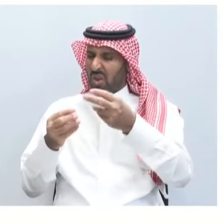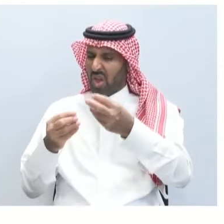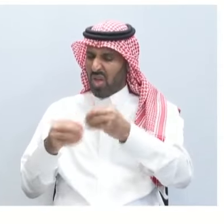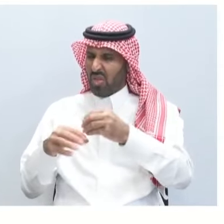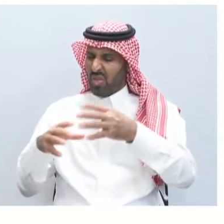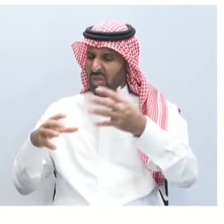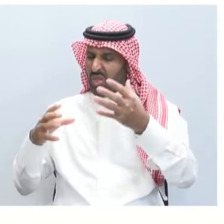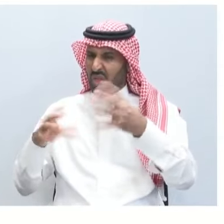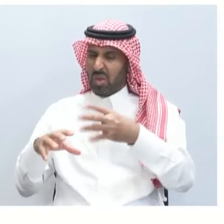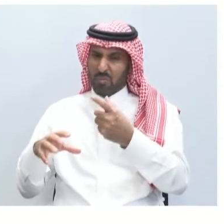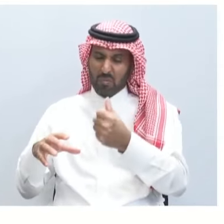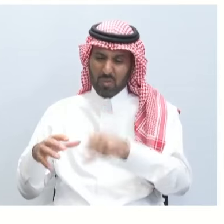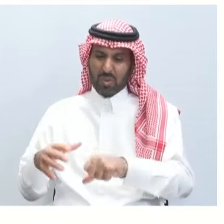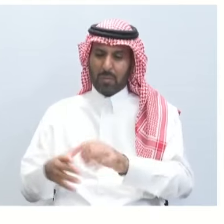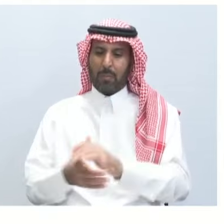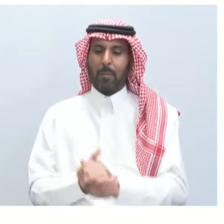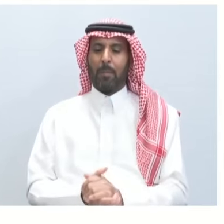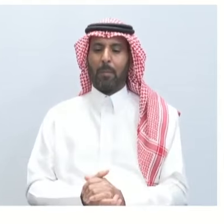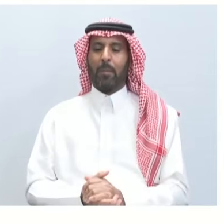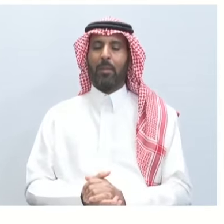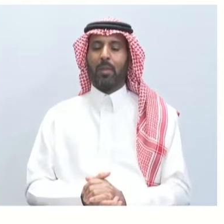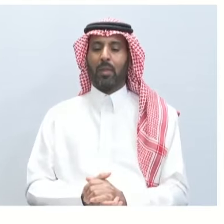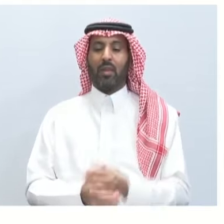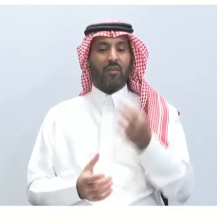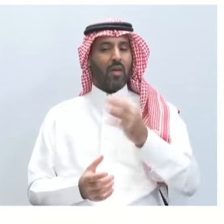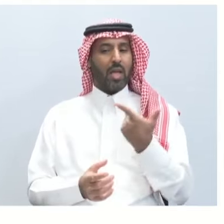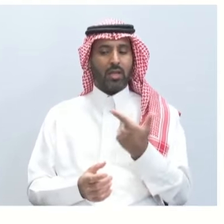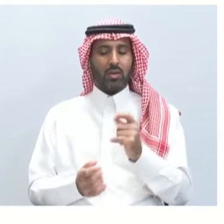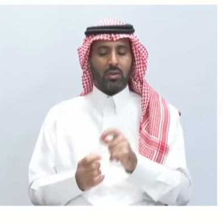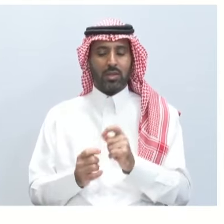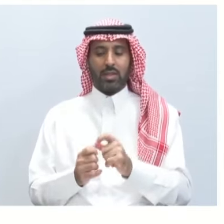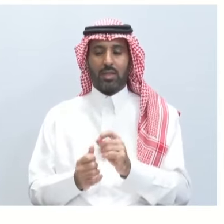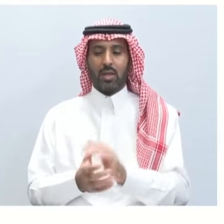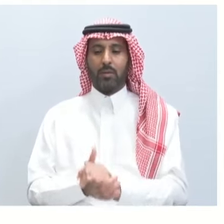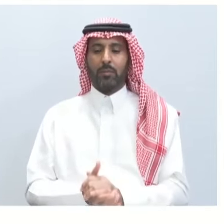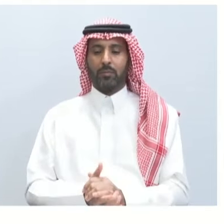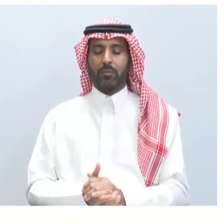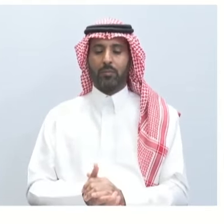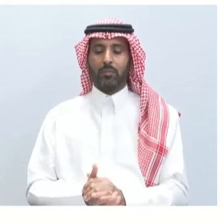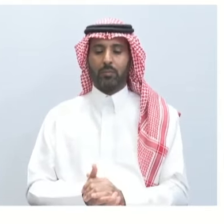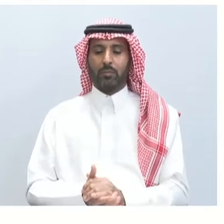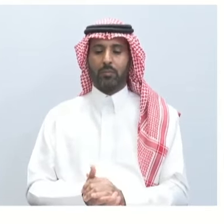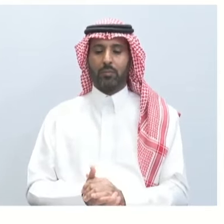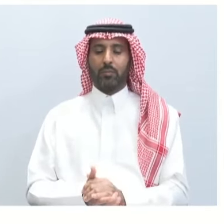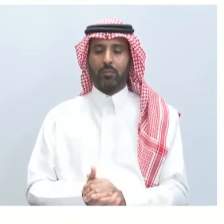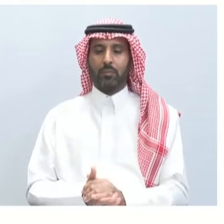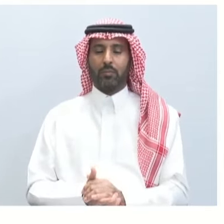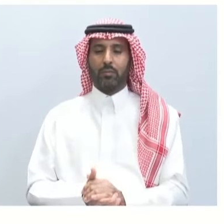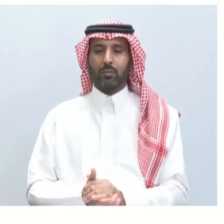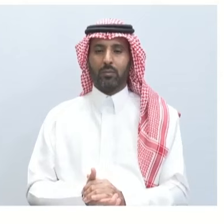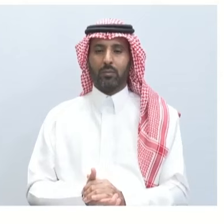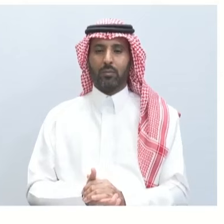لابنه من يستطيع ان يستخرج فائده من هذه الايه